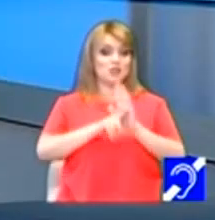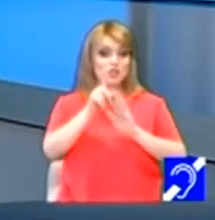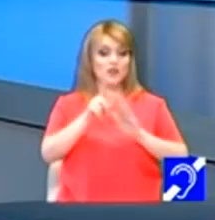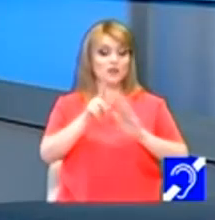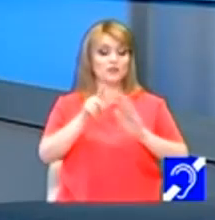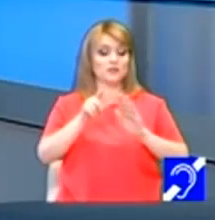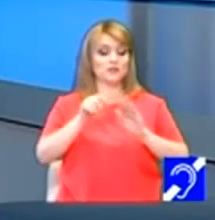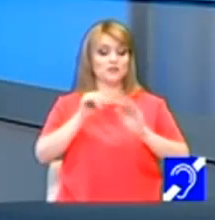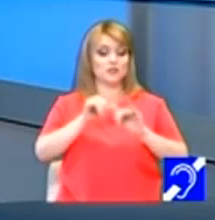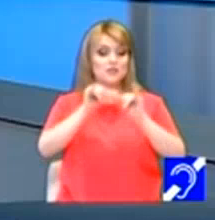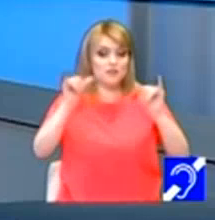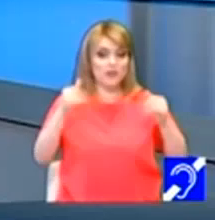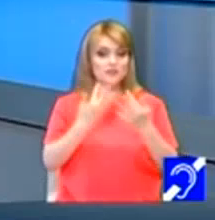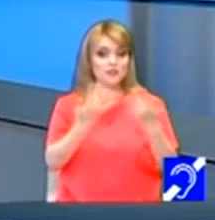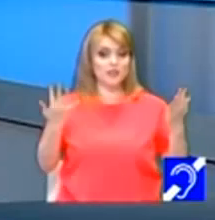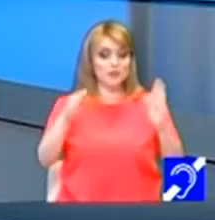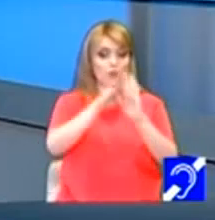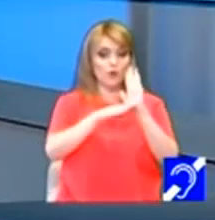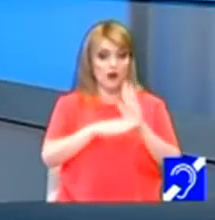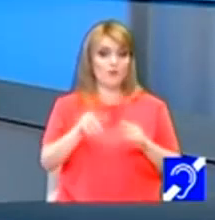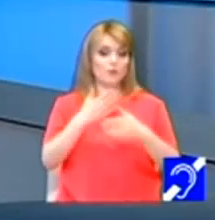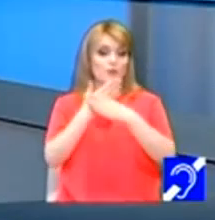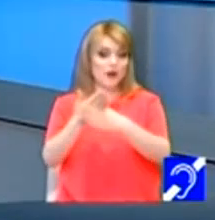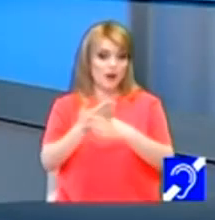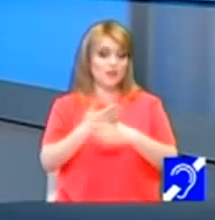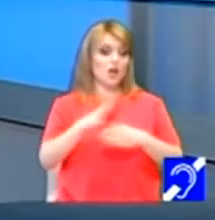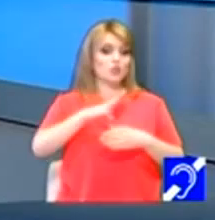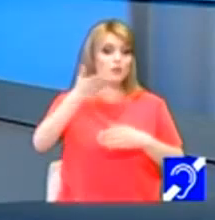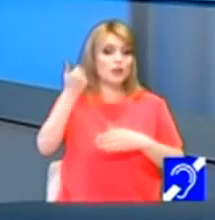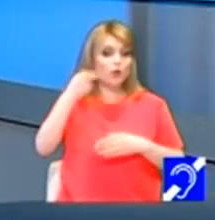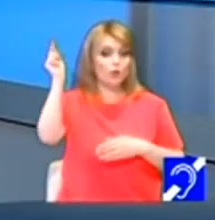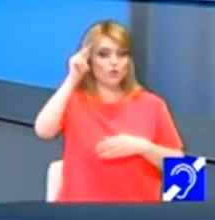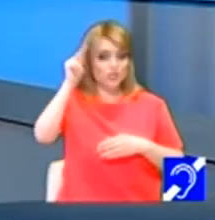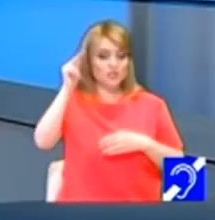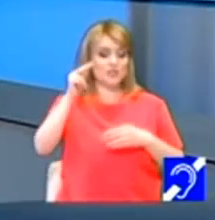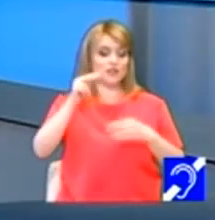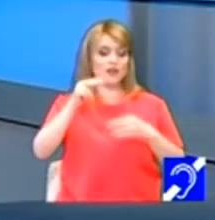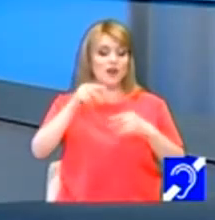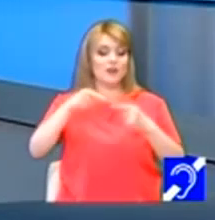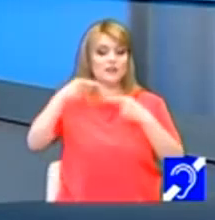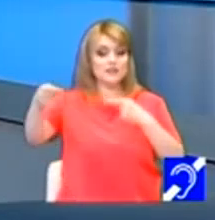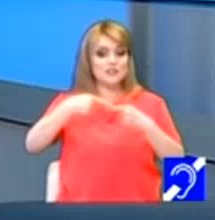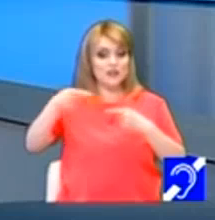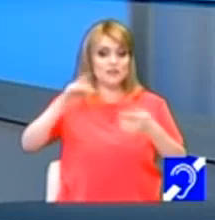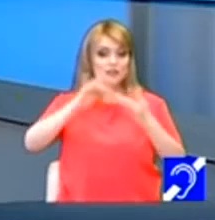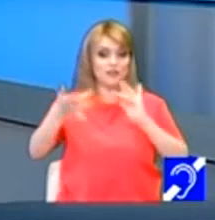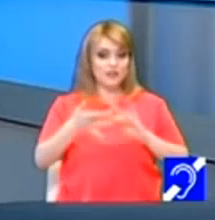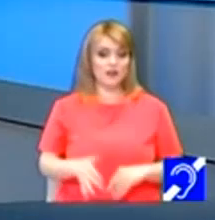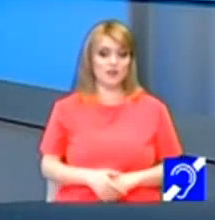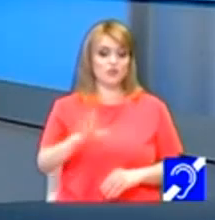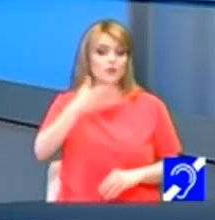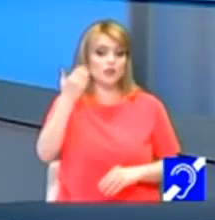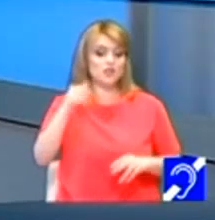Moldova. Parteneriatul va facilita educația la distanță în școlile din țară. Profesorii și elevii vor avea astfel acces gratuit la tehnologiile